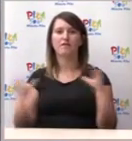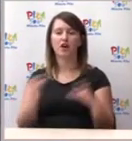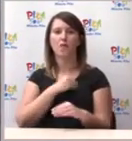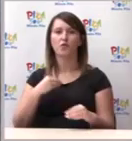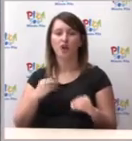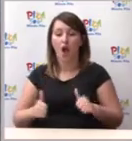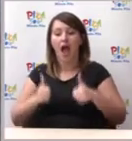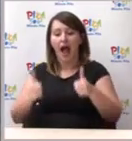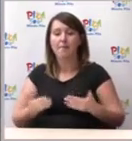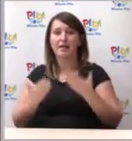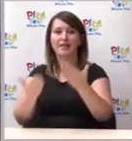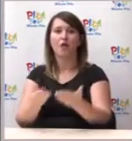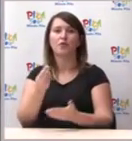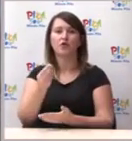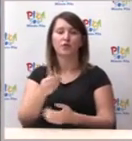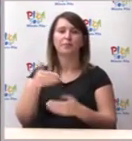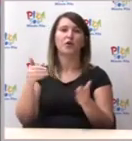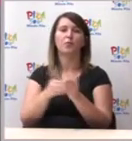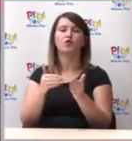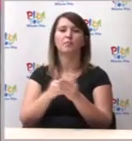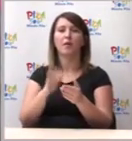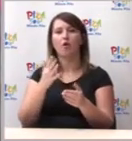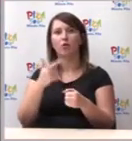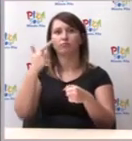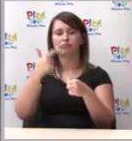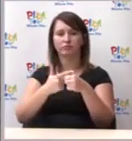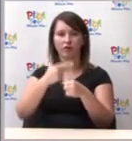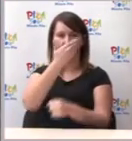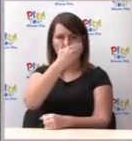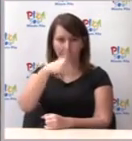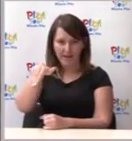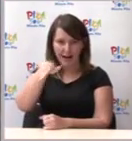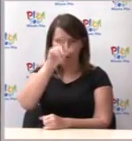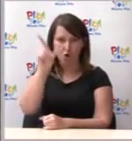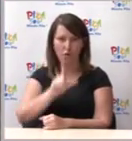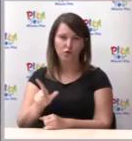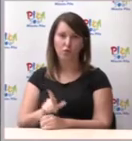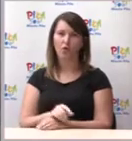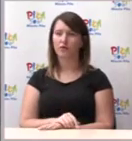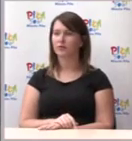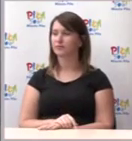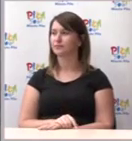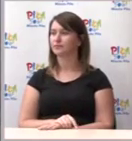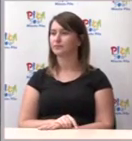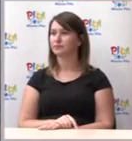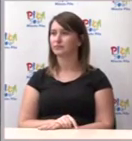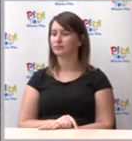przedstawiła pani prezes, to jest około 20 milionów złotych na tego typu zadanie. Także wsparcie ze